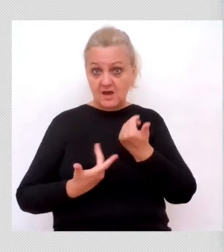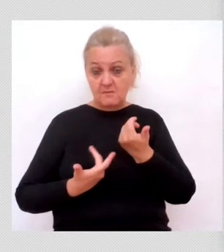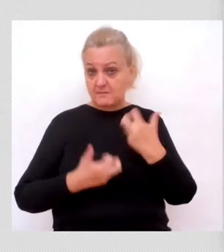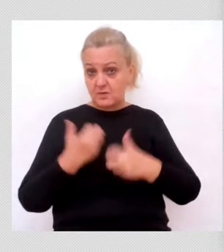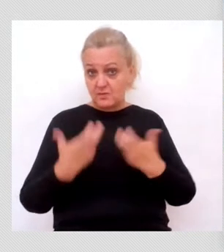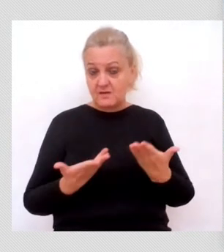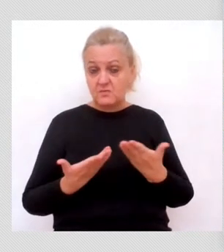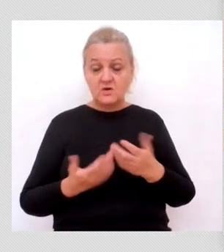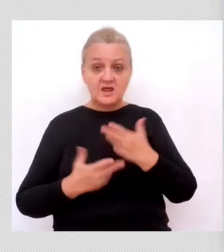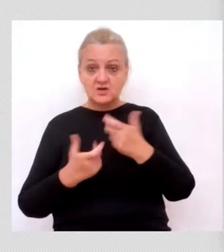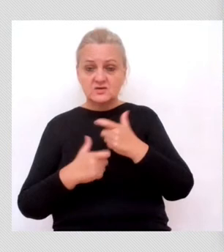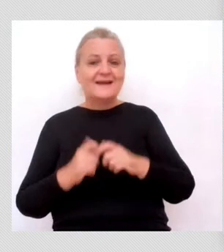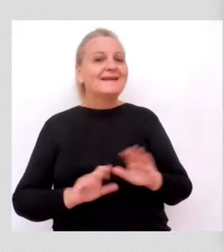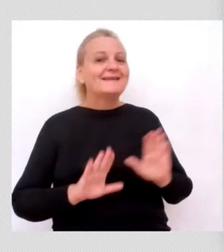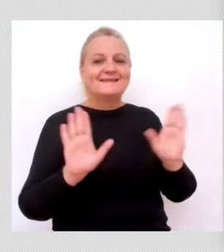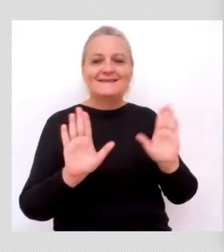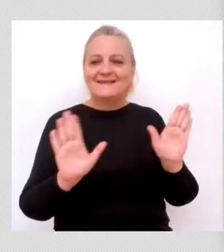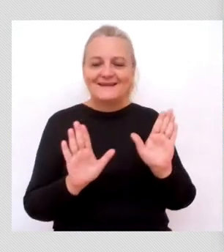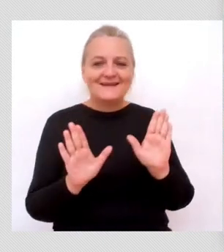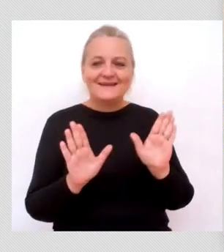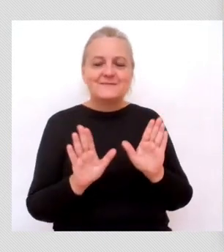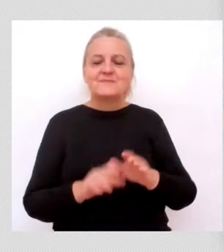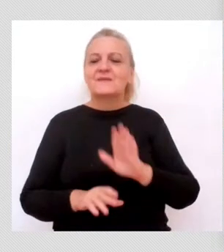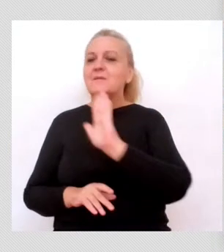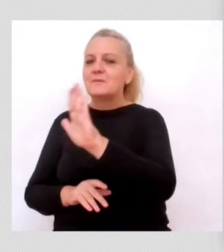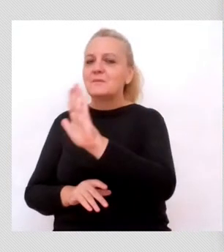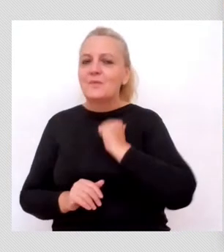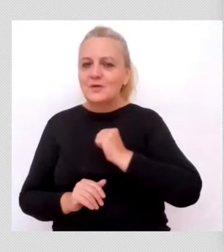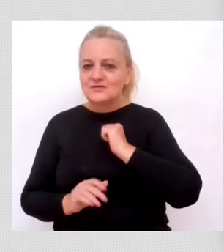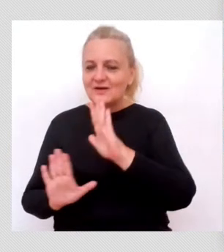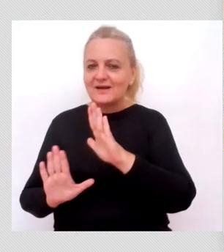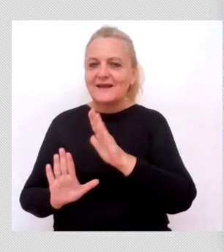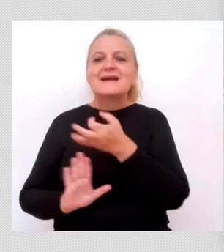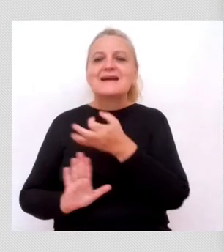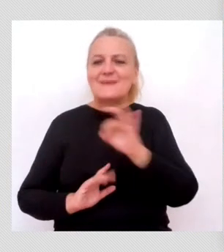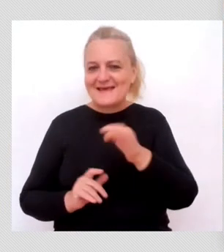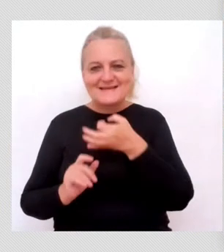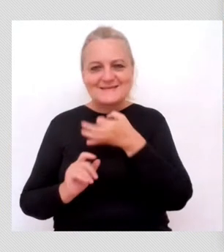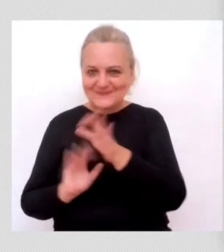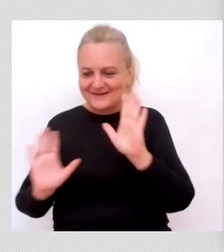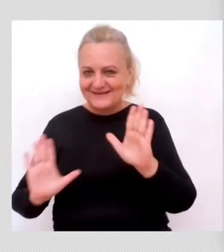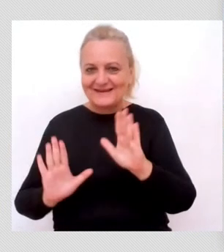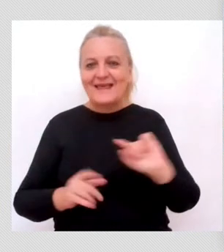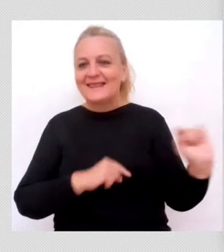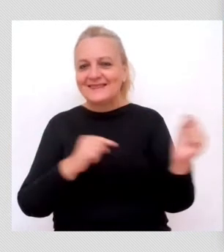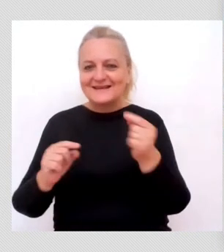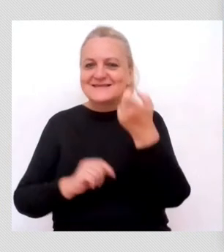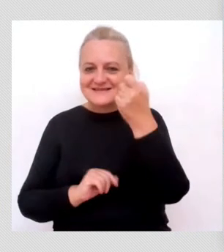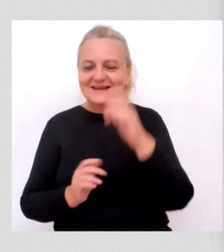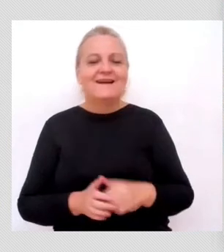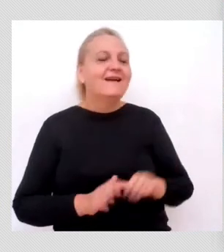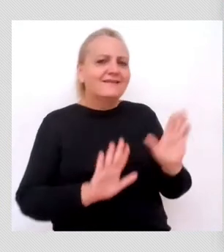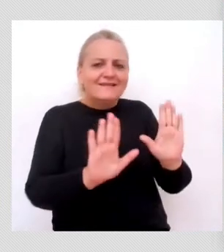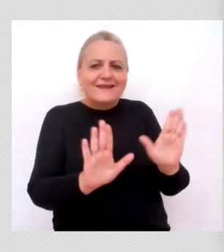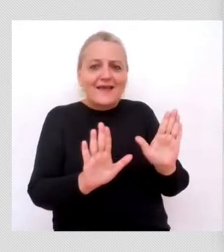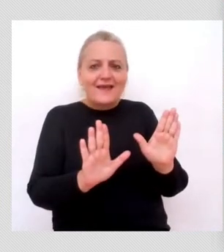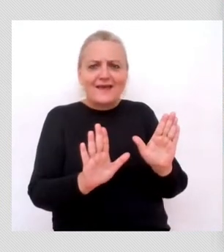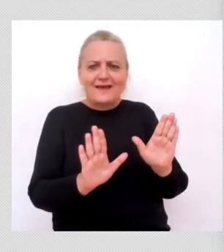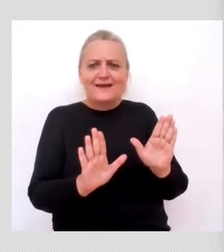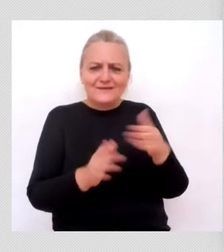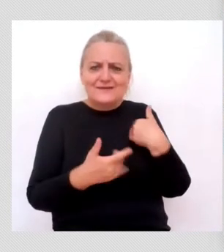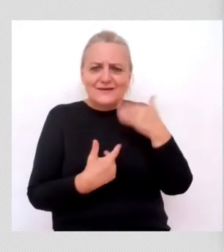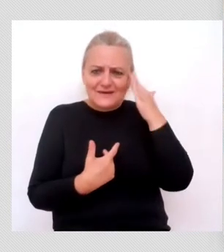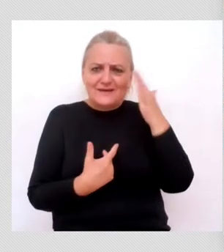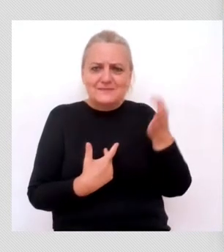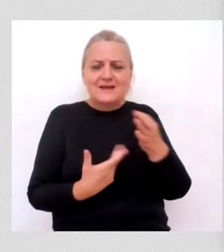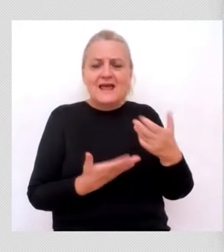mamy robić? Absolutnie nie, tylko wtedy poczekaj, nasze działanie... To było retoryczne, podyskutujemy no nie, zaraz. Ale to absolutnie jest nieretoryczne pytanie, więc ja